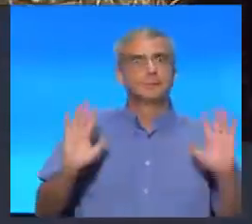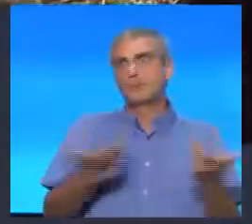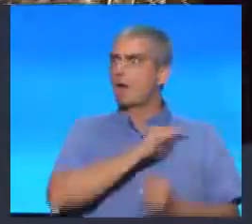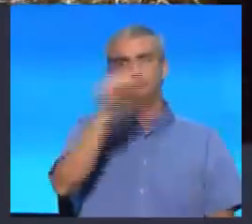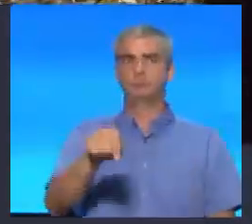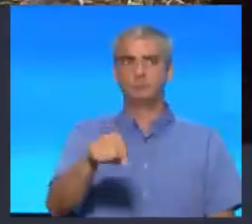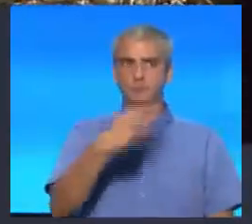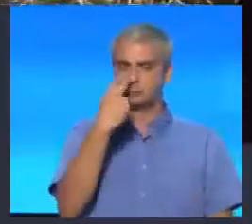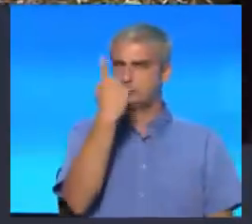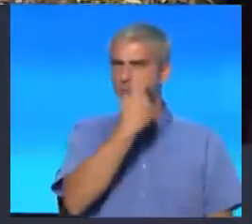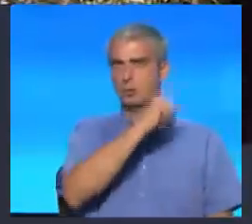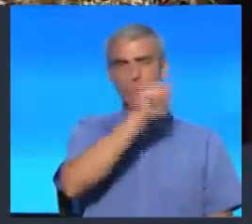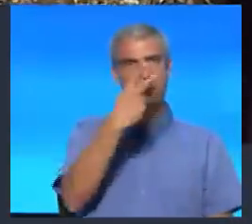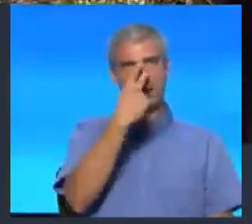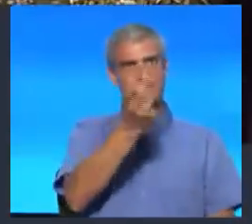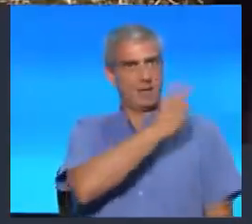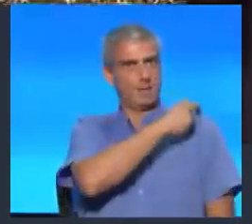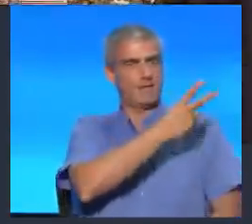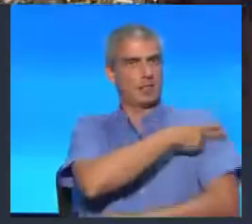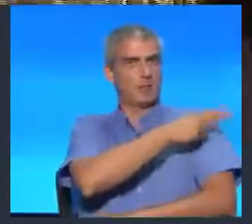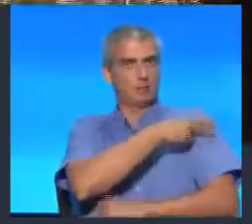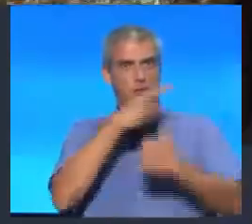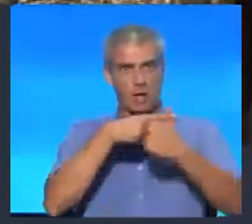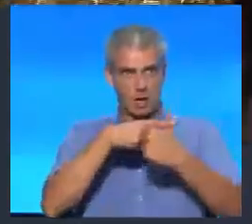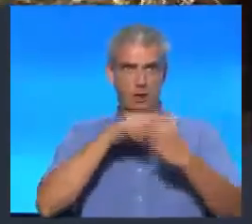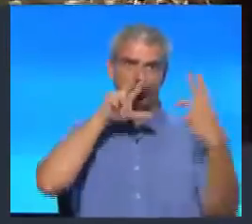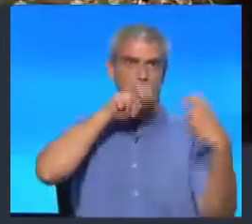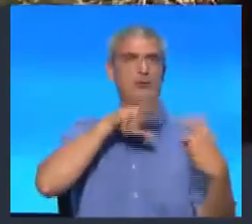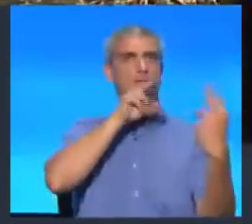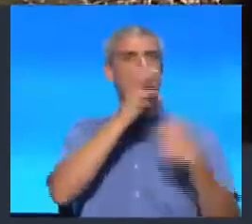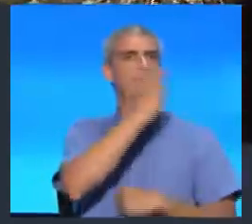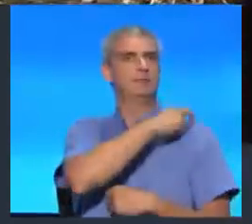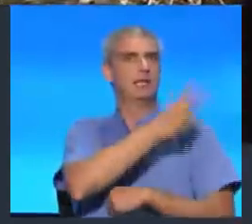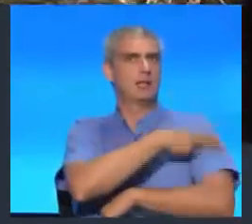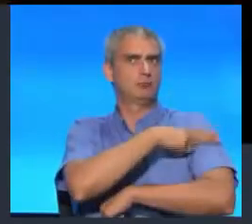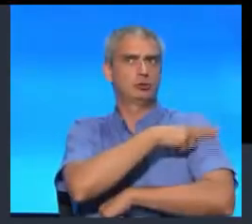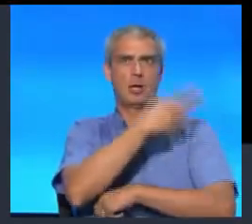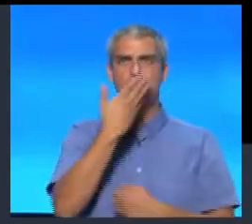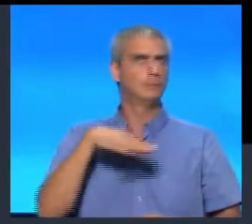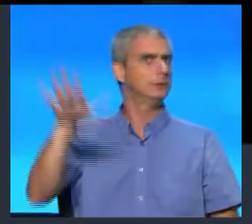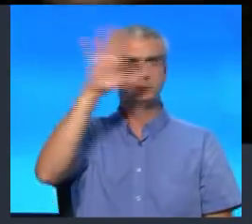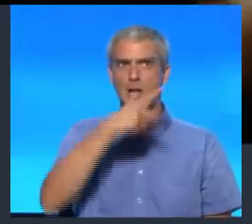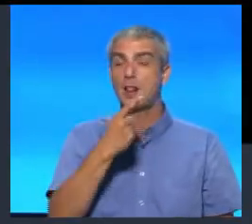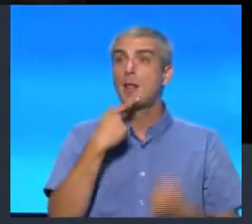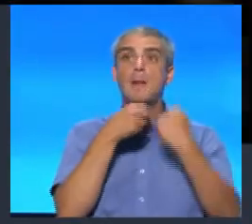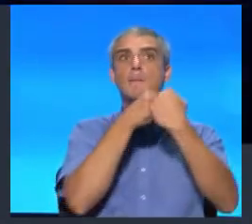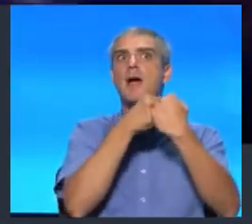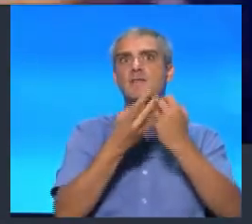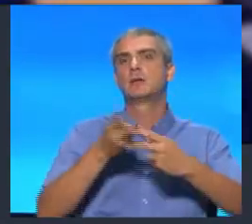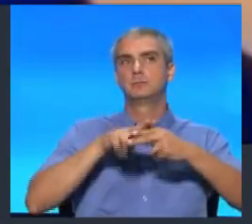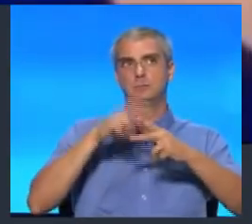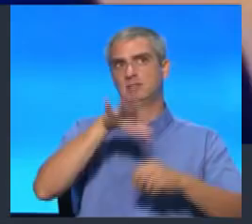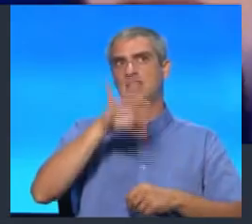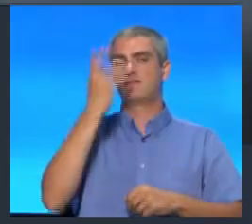שנראה תמוע, הוא מגיע לבקר את מפקד תחנת משטרת הרד, יושב ומדבר עם קציני משטרות בארץ. המאבק הזה מסלים מאז נבחר